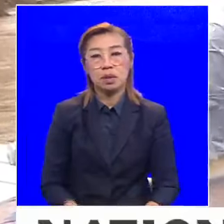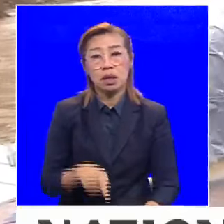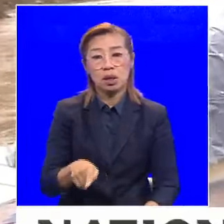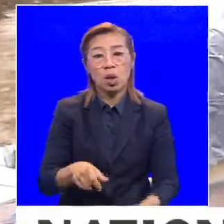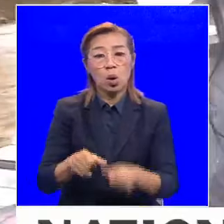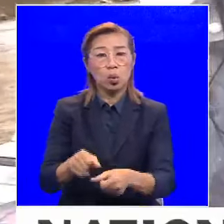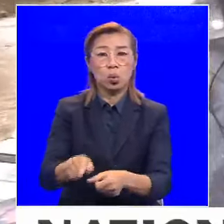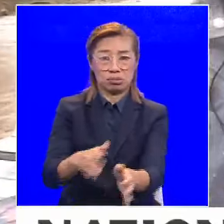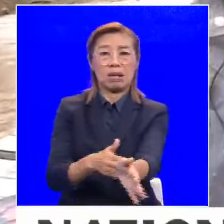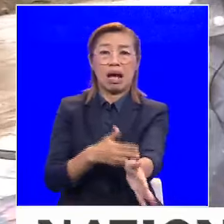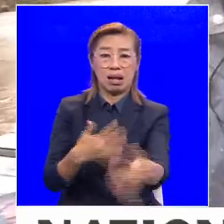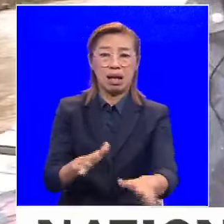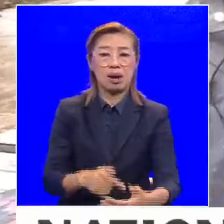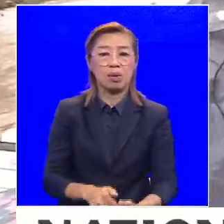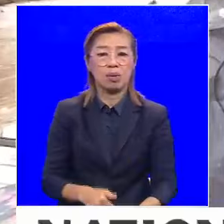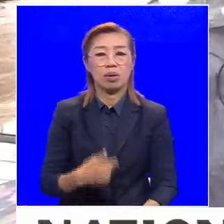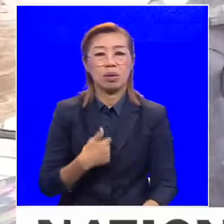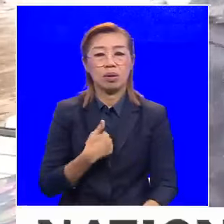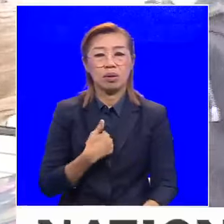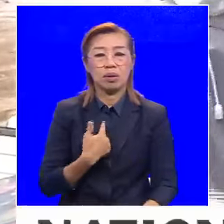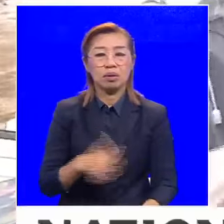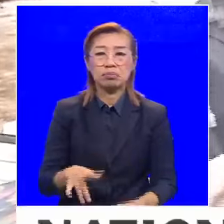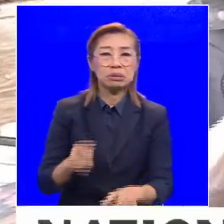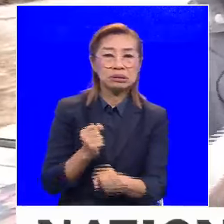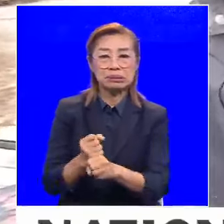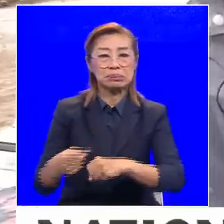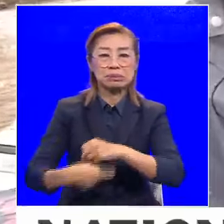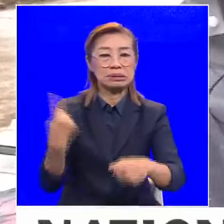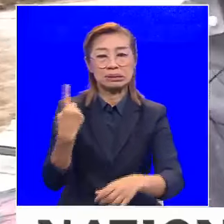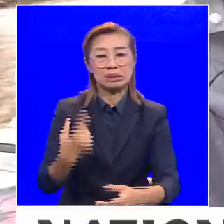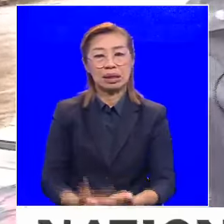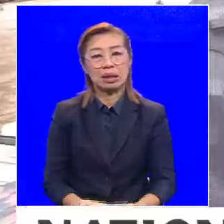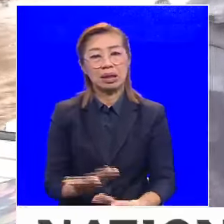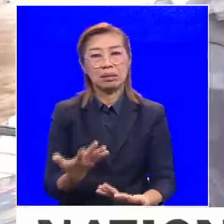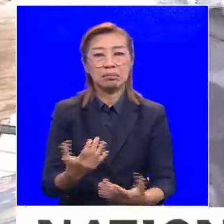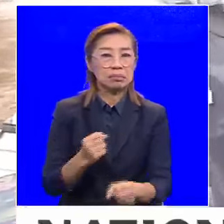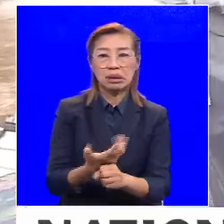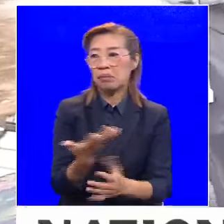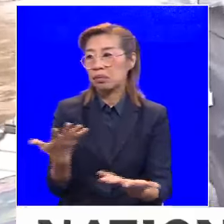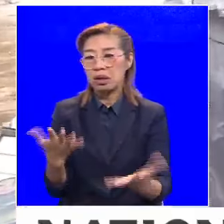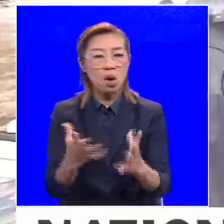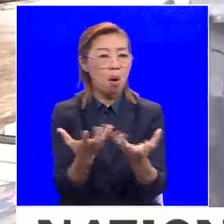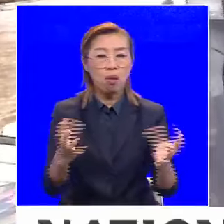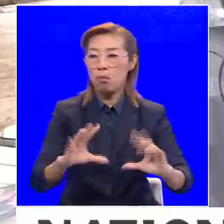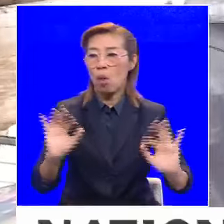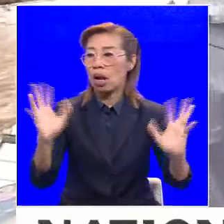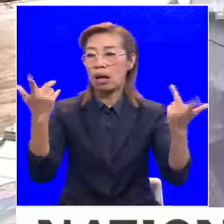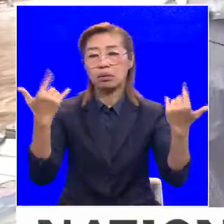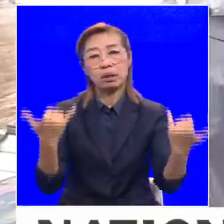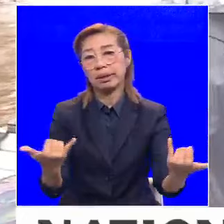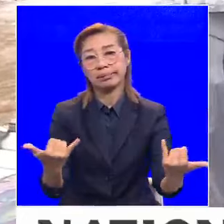อนถ้ามาก็วิ่งอย่างเดียว มัน จะเป็นตั้งไหนแล้วไม่มีอะไรเสียจะเสียหายแล้วไม่หมดโตแล้วเน